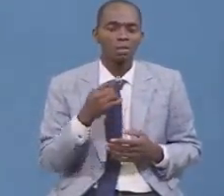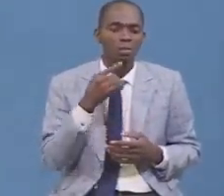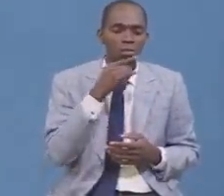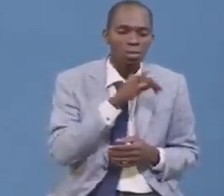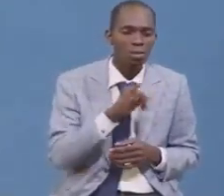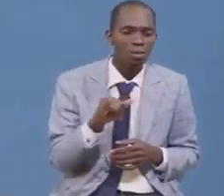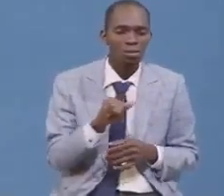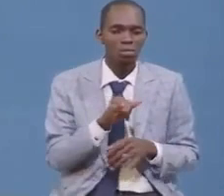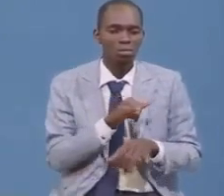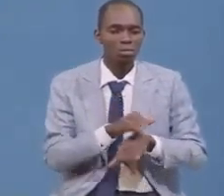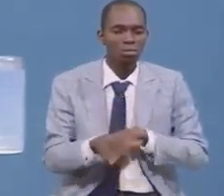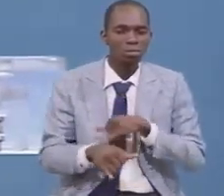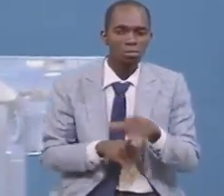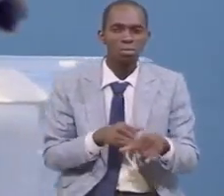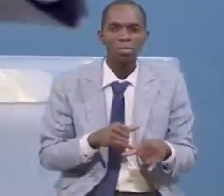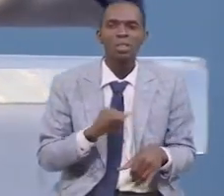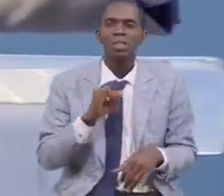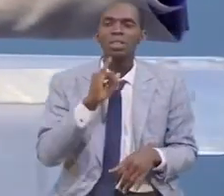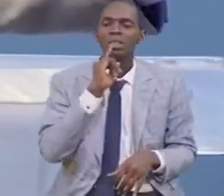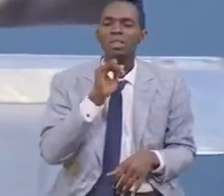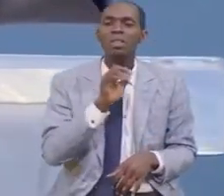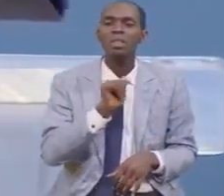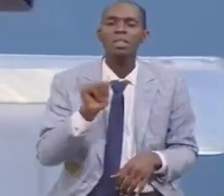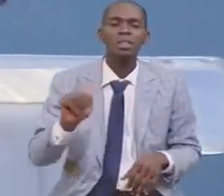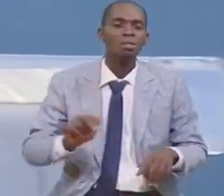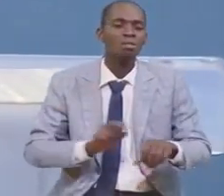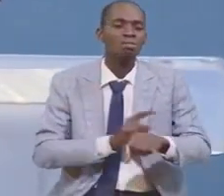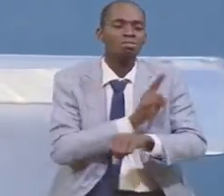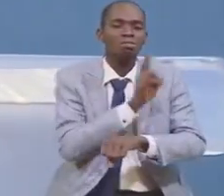deception is a national